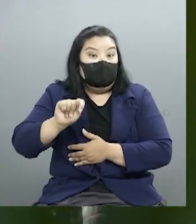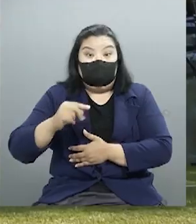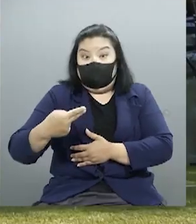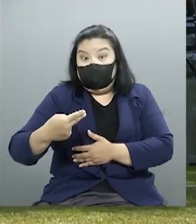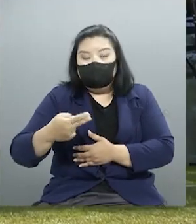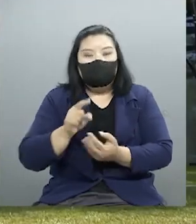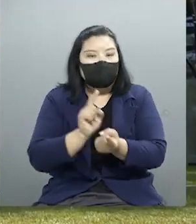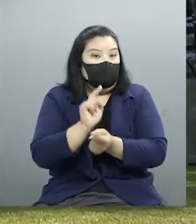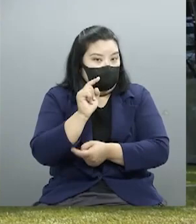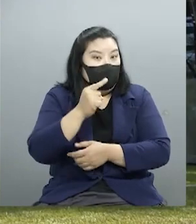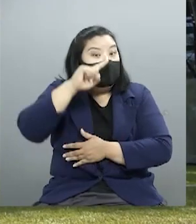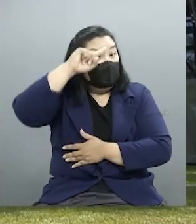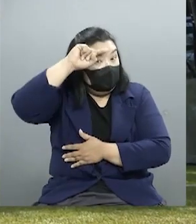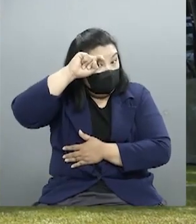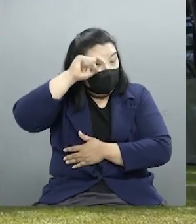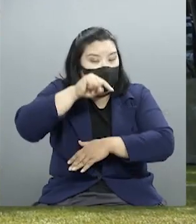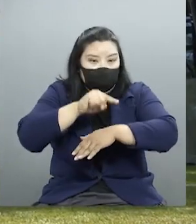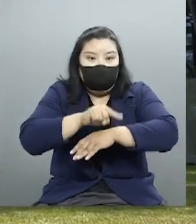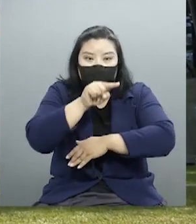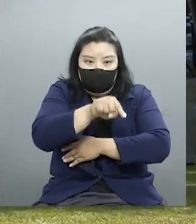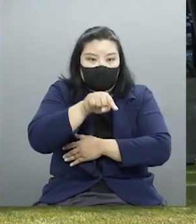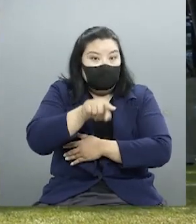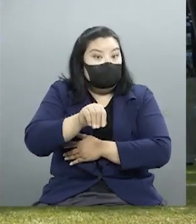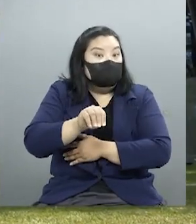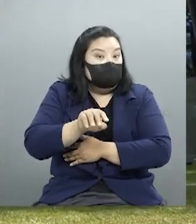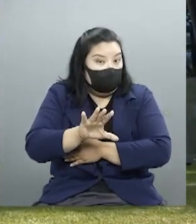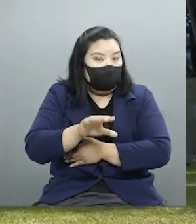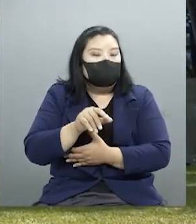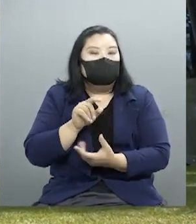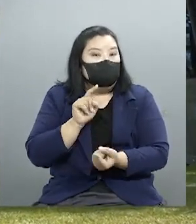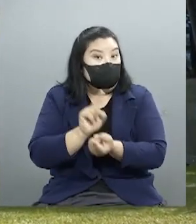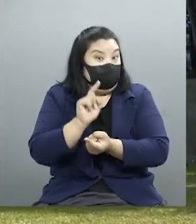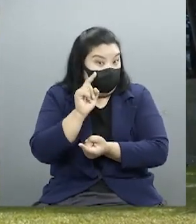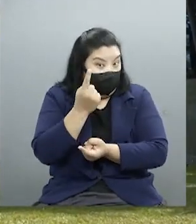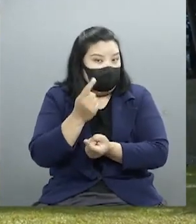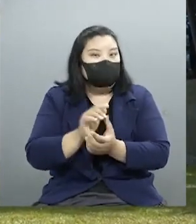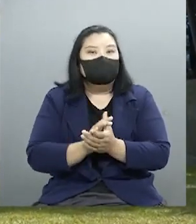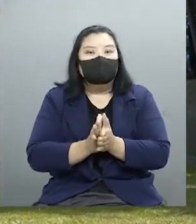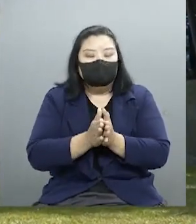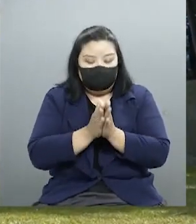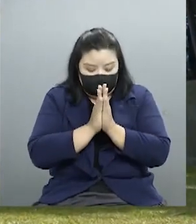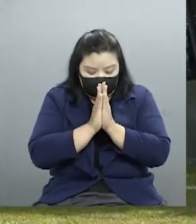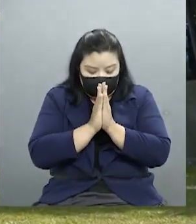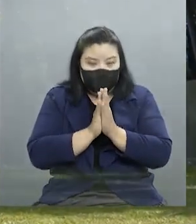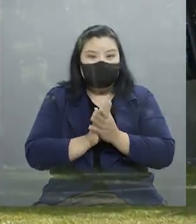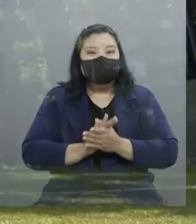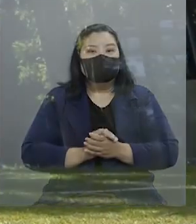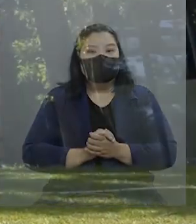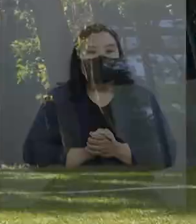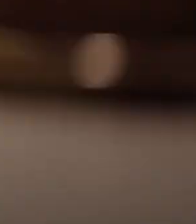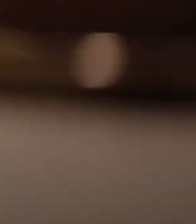openthaipbs@thaipbs.or.th แล้วพบกันใหม่วันเสาร์หน้าเวลา 13:45 น.สวัสดีครับ